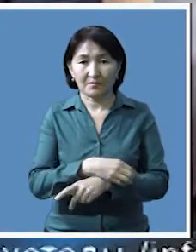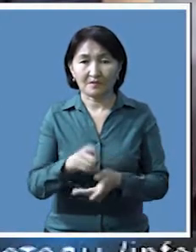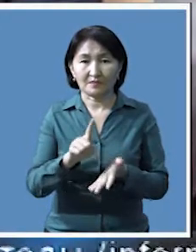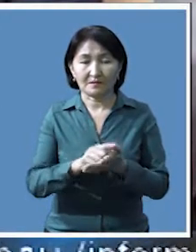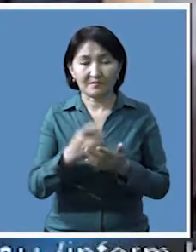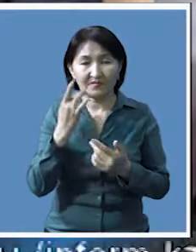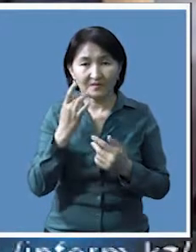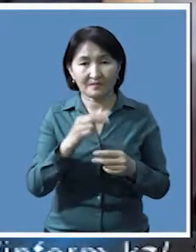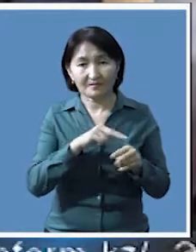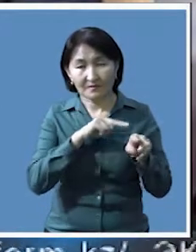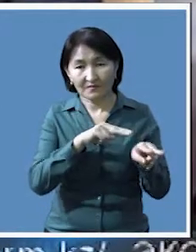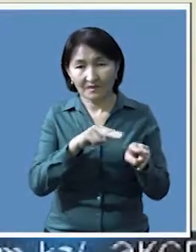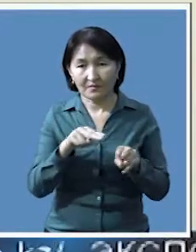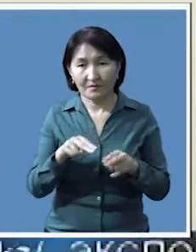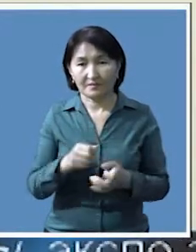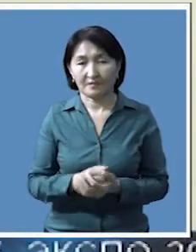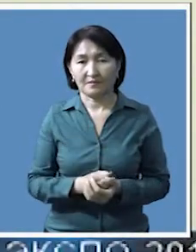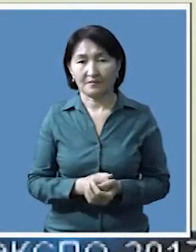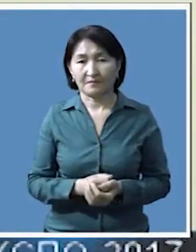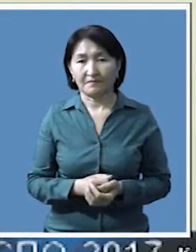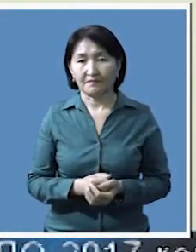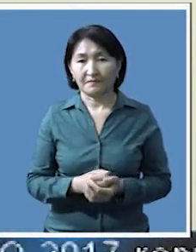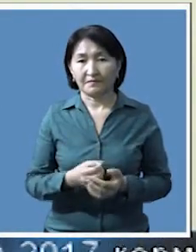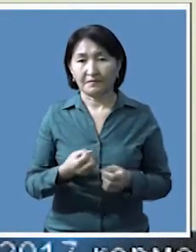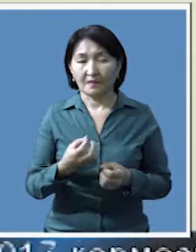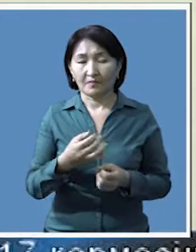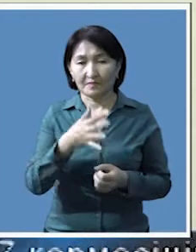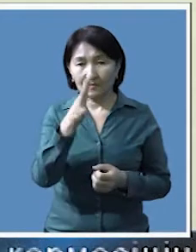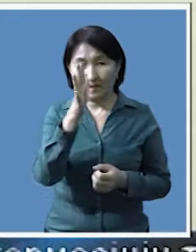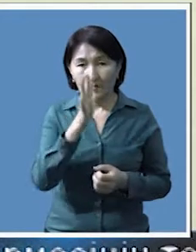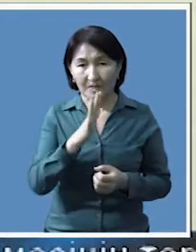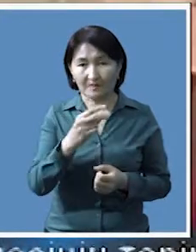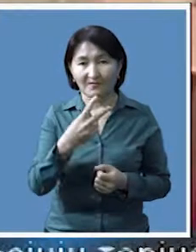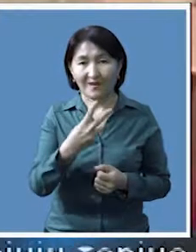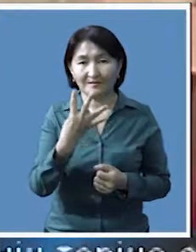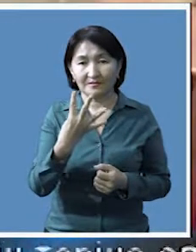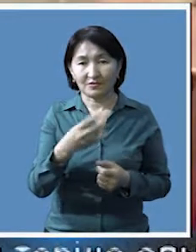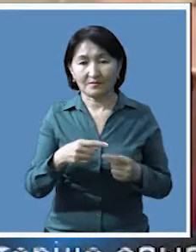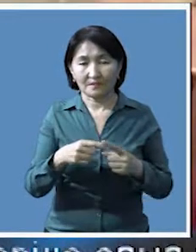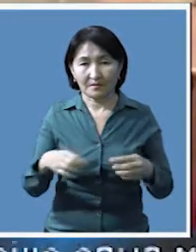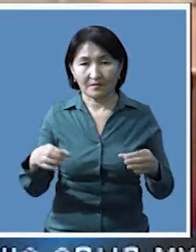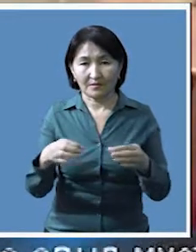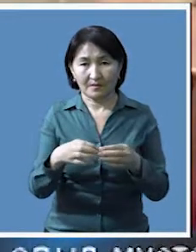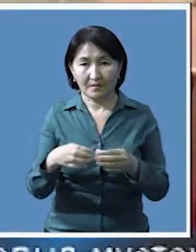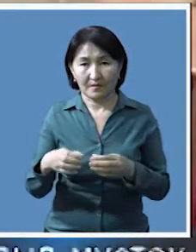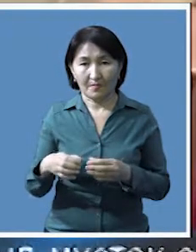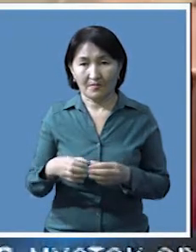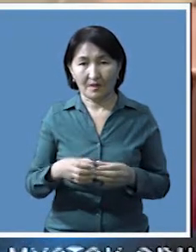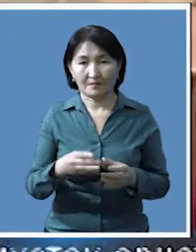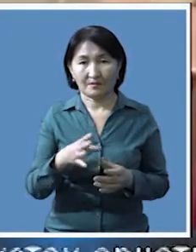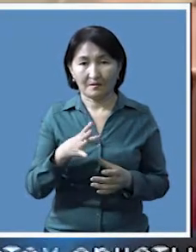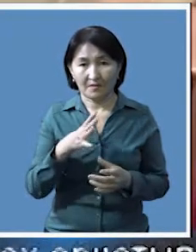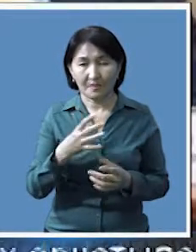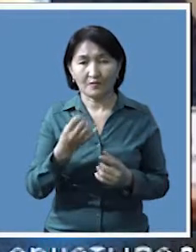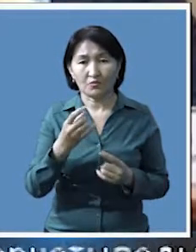Ал биыл эпизодиялық жағдайды реттеу үшін ел бюджетінен 1 миллиард 232 миллион теңге бөлінген. Тиісінше төрт түлікті бақылауға алу